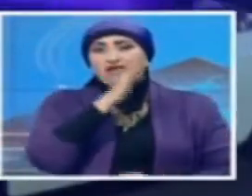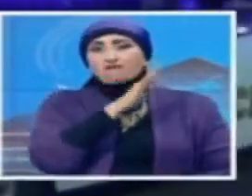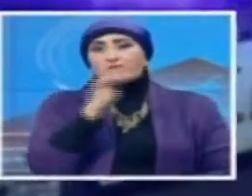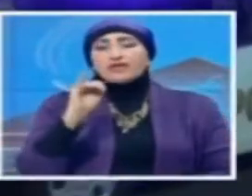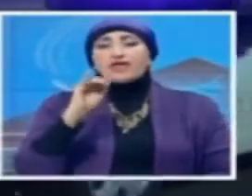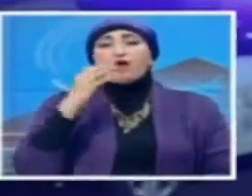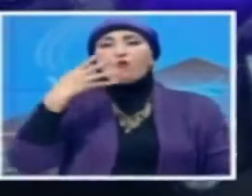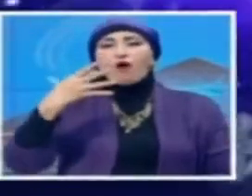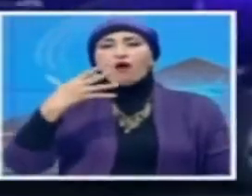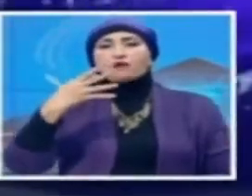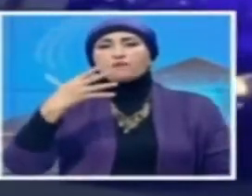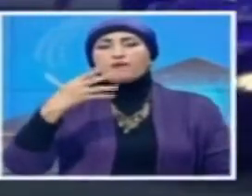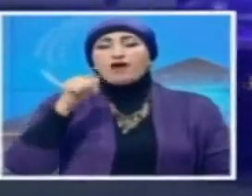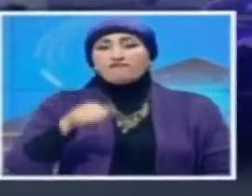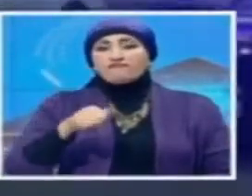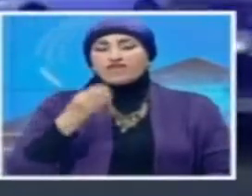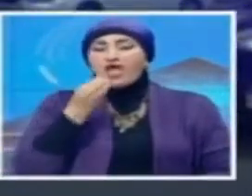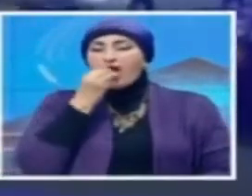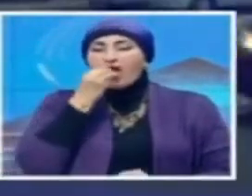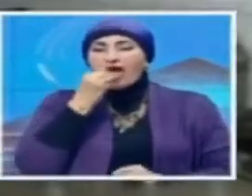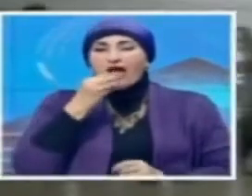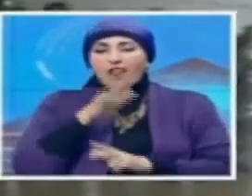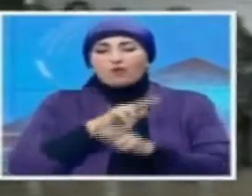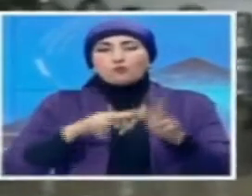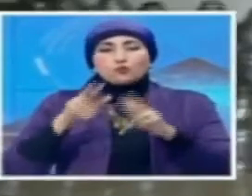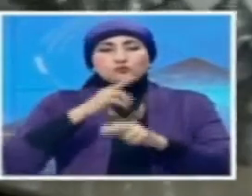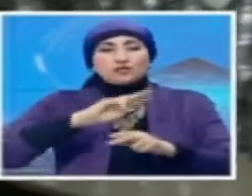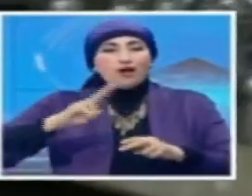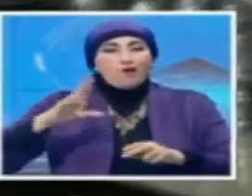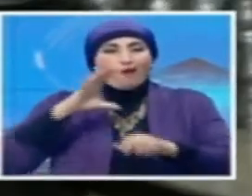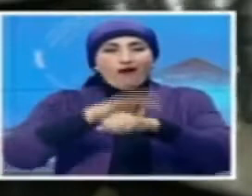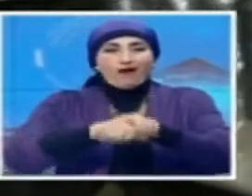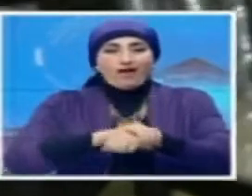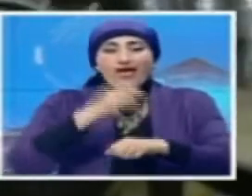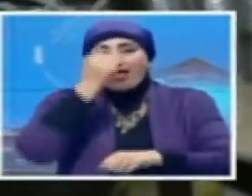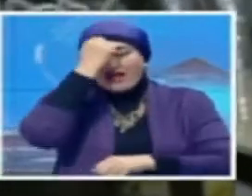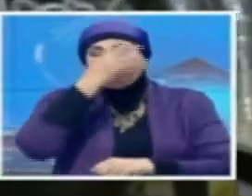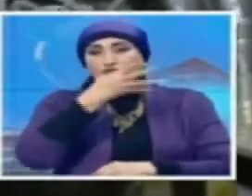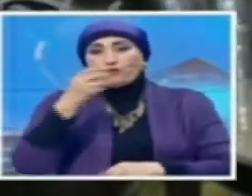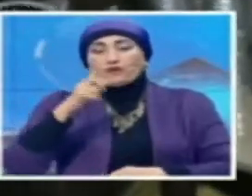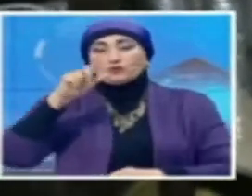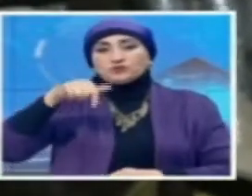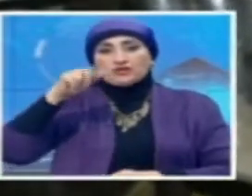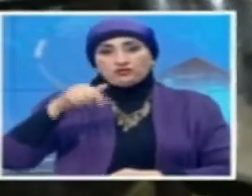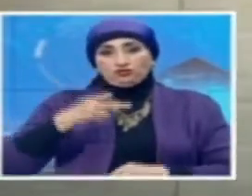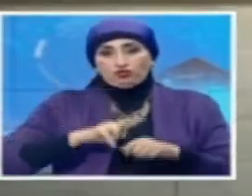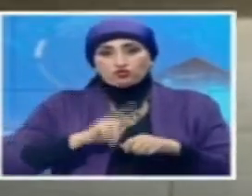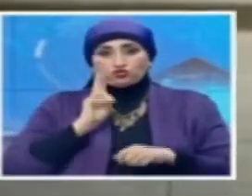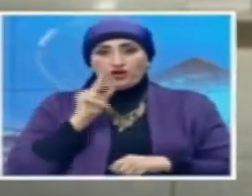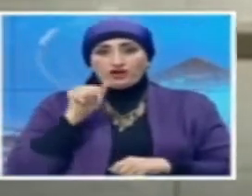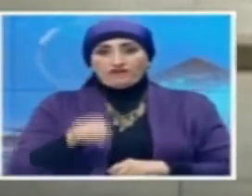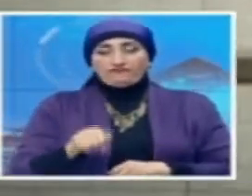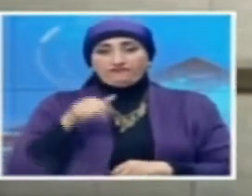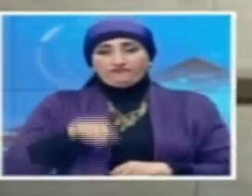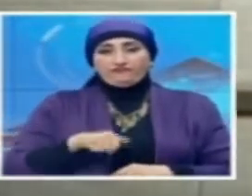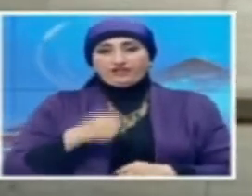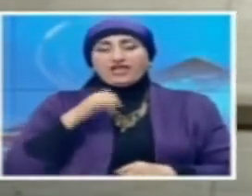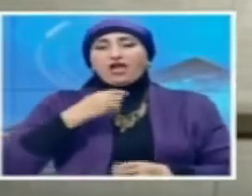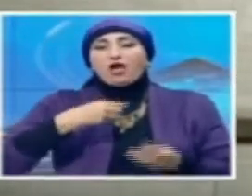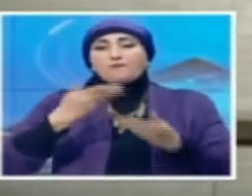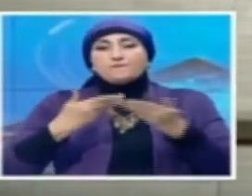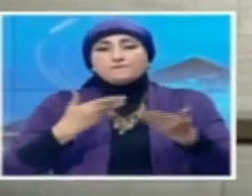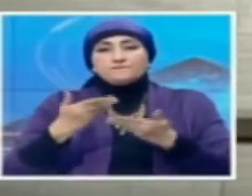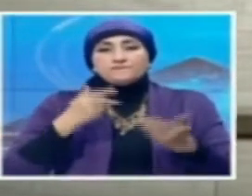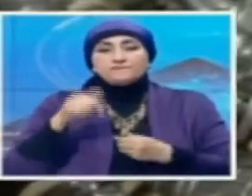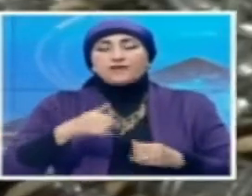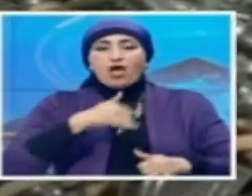7104 قضية تموينية متنوعة، وضبط 1416 قضية في مجال منع تداول